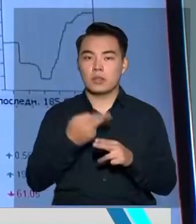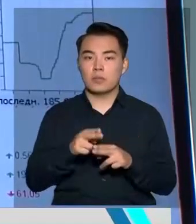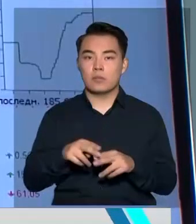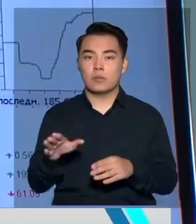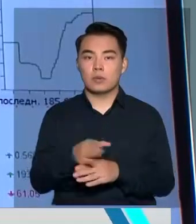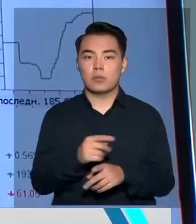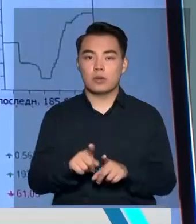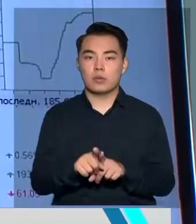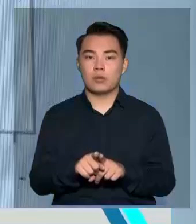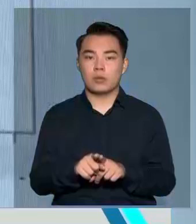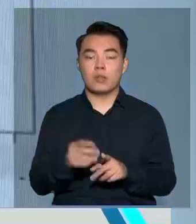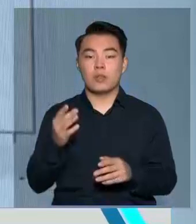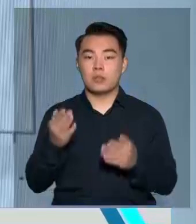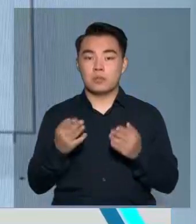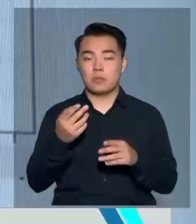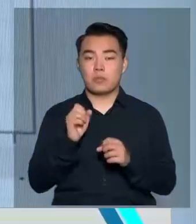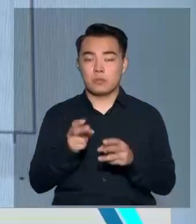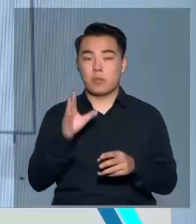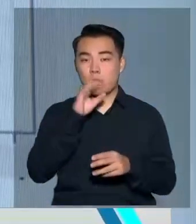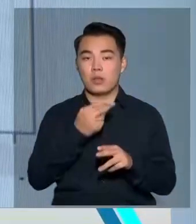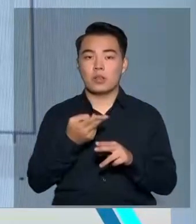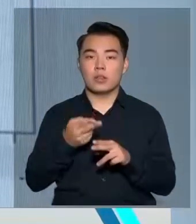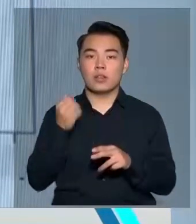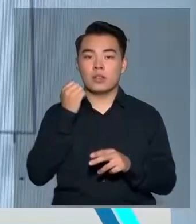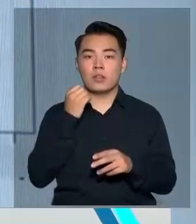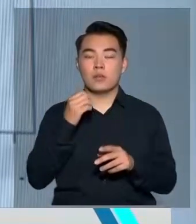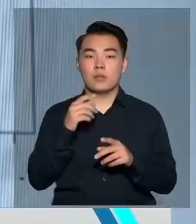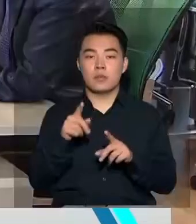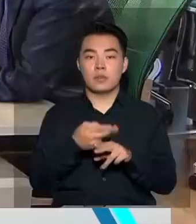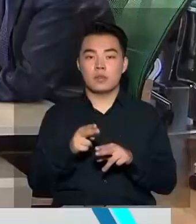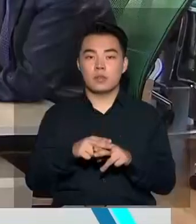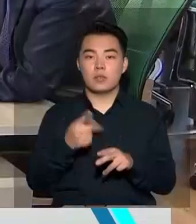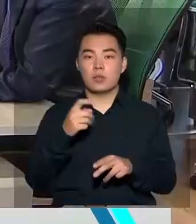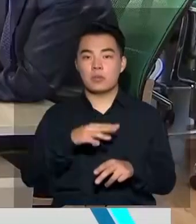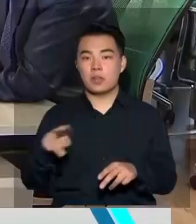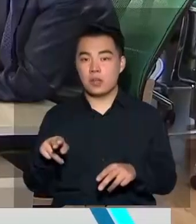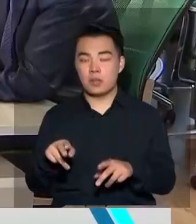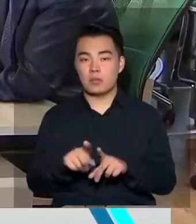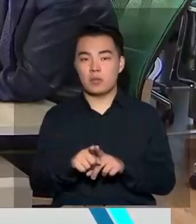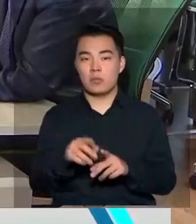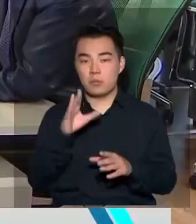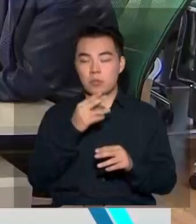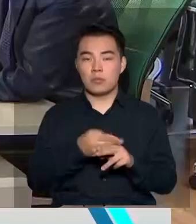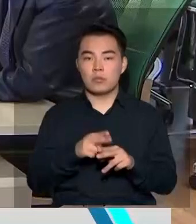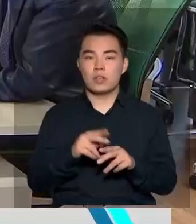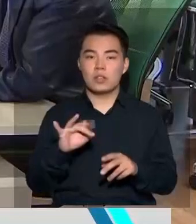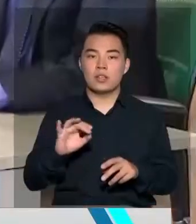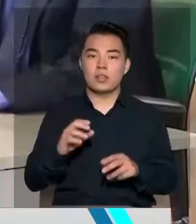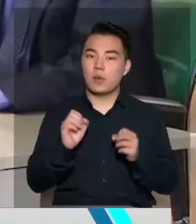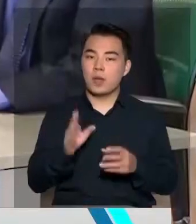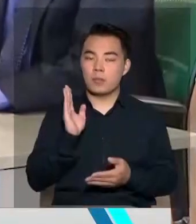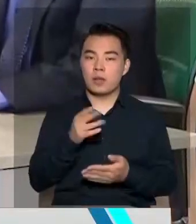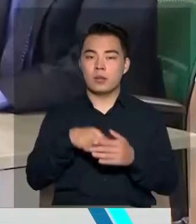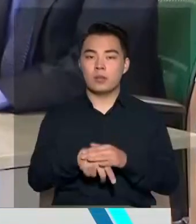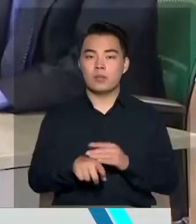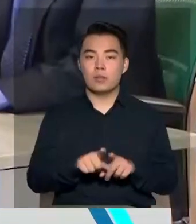могли бы быть если бы объёмы на Московской бирже дошли до 100 млрд анали также отмечает что на